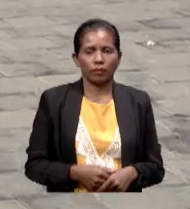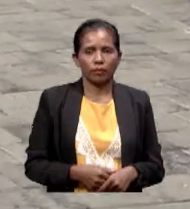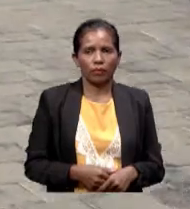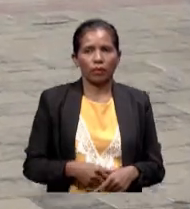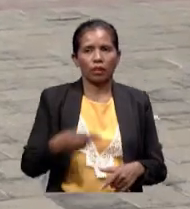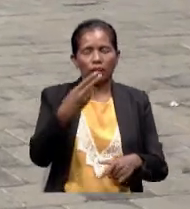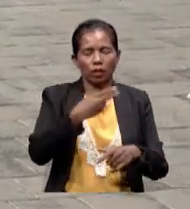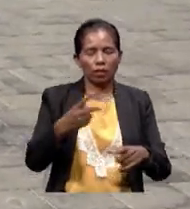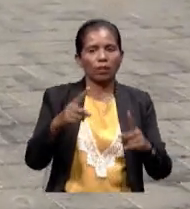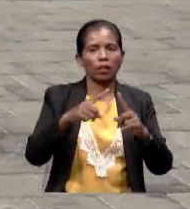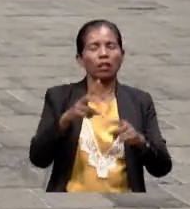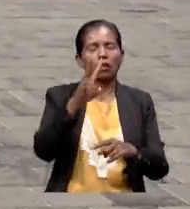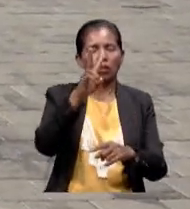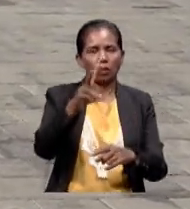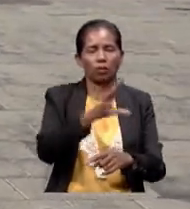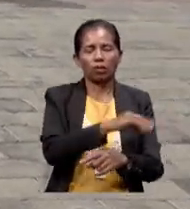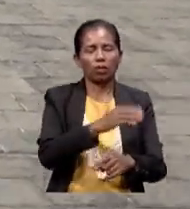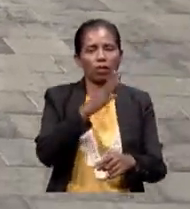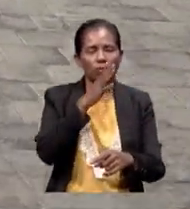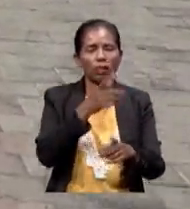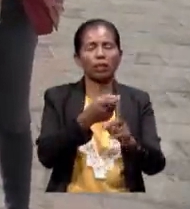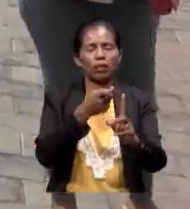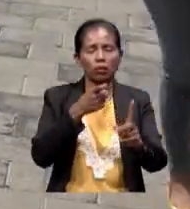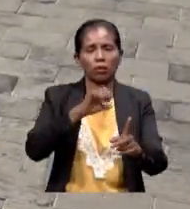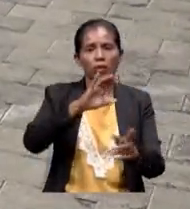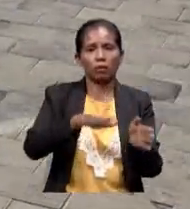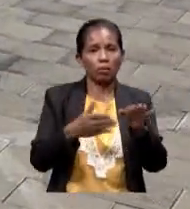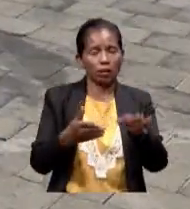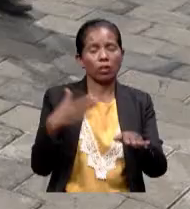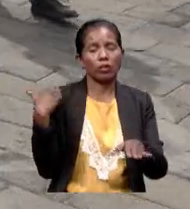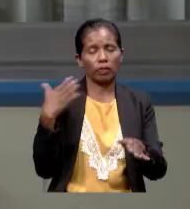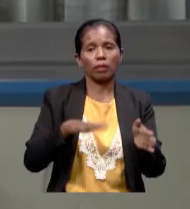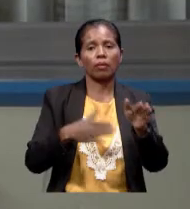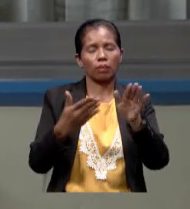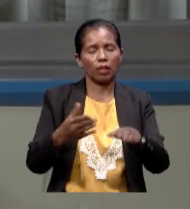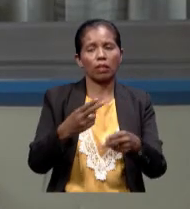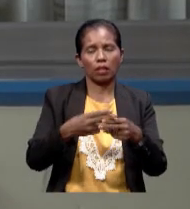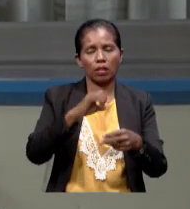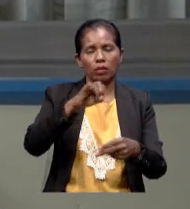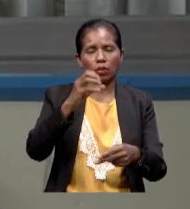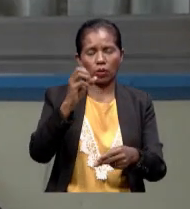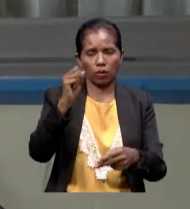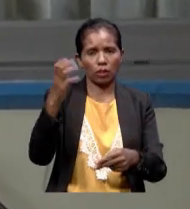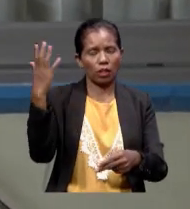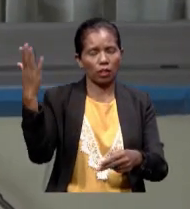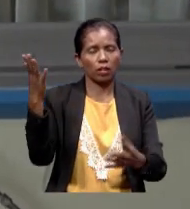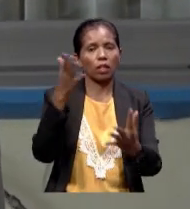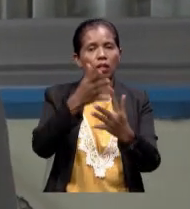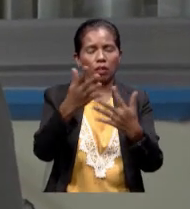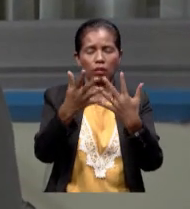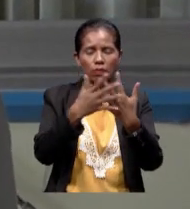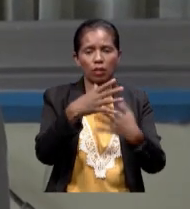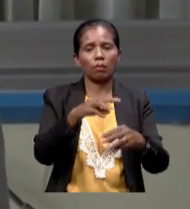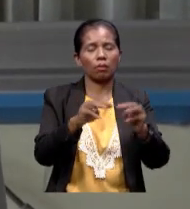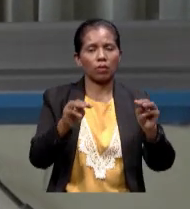Kintane badaruak ona inang husima tebian Jose Bernardo de Jesus joven nebe mate ya sela detensaun penitele munisipiu dili